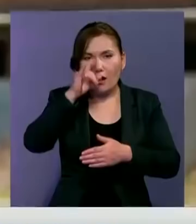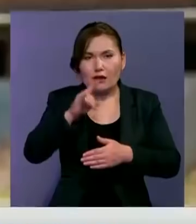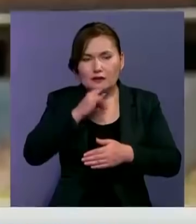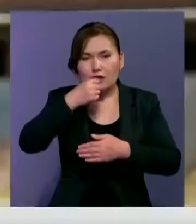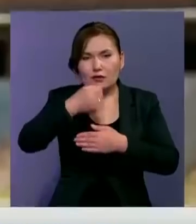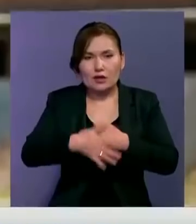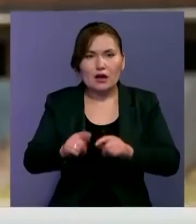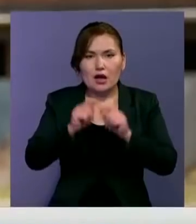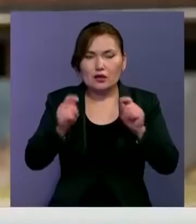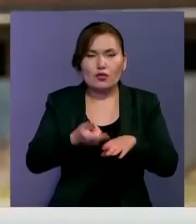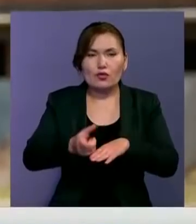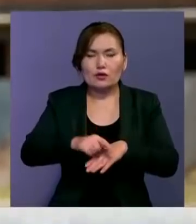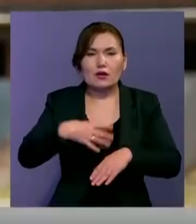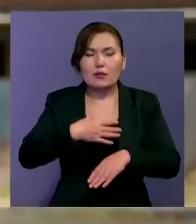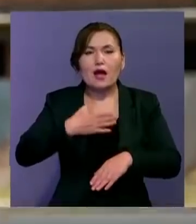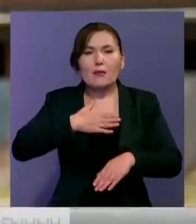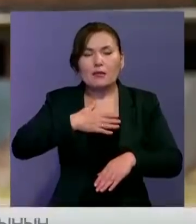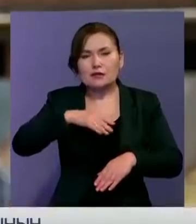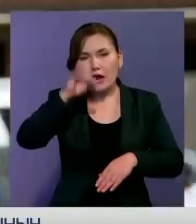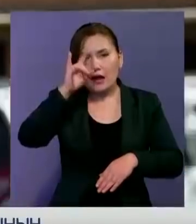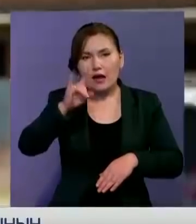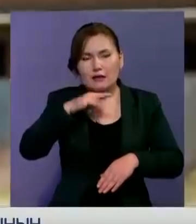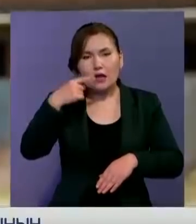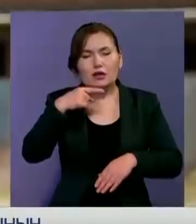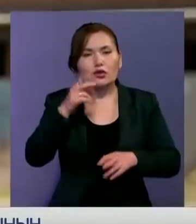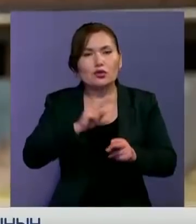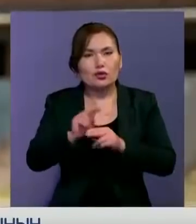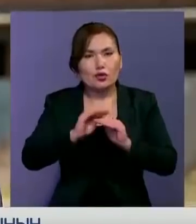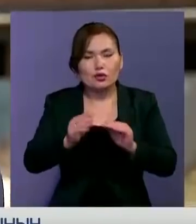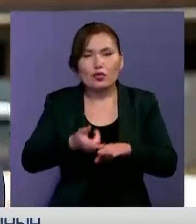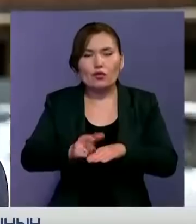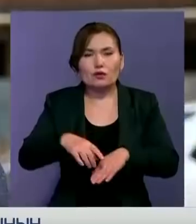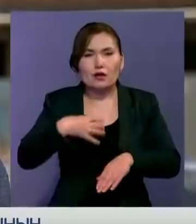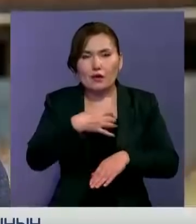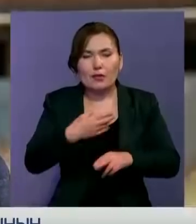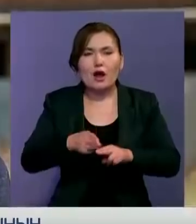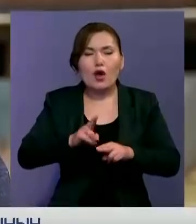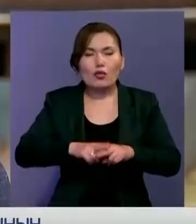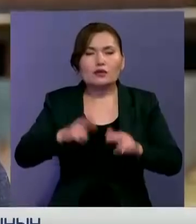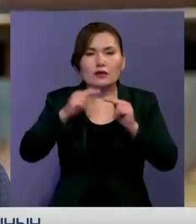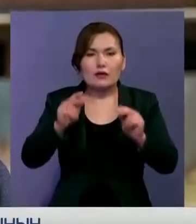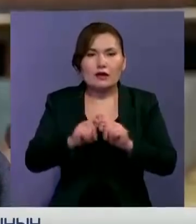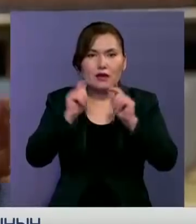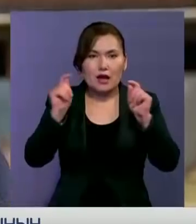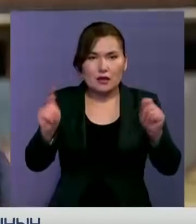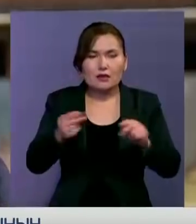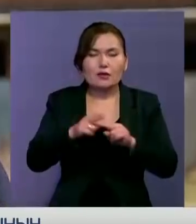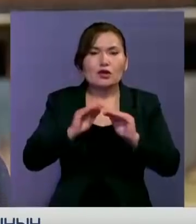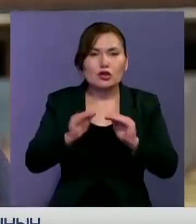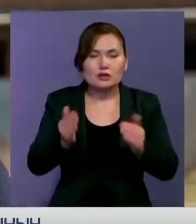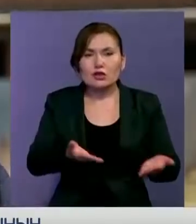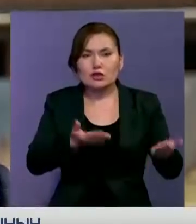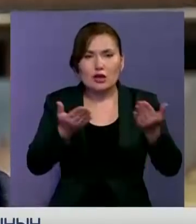оларға. Сол үшін осы құрылысты істеп жатырмыз. Себебі бір жерге бәрі жиналып, олардың бәрін бір жерге жинап, біз соны